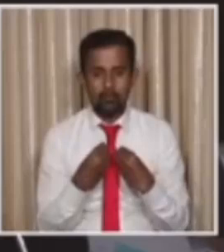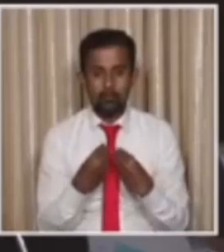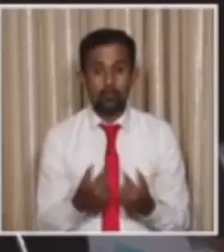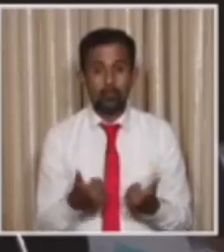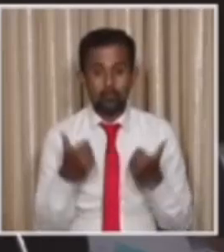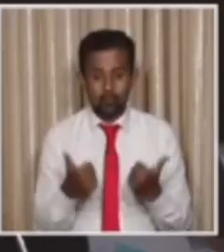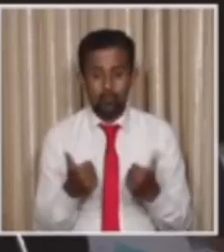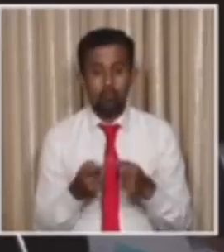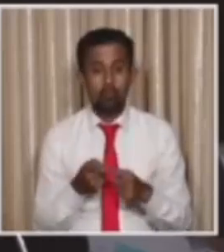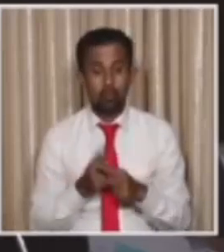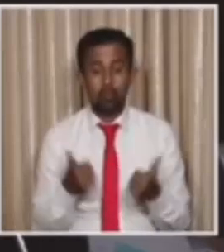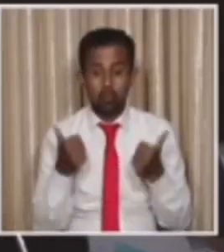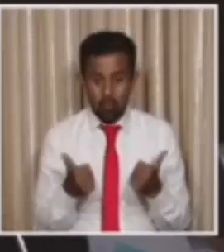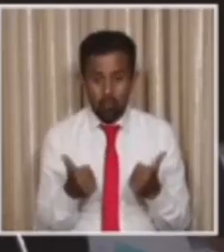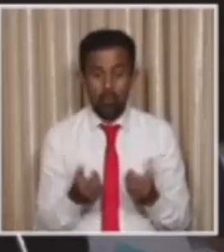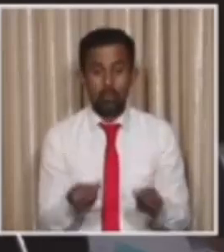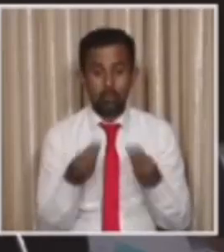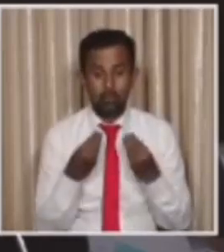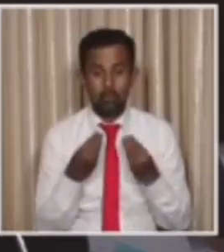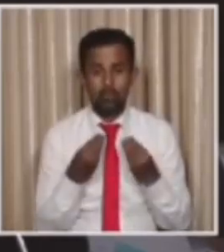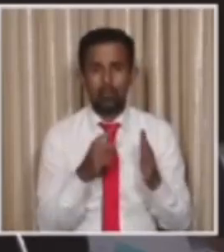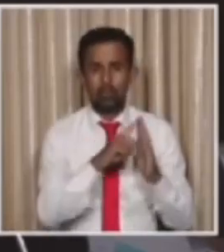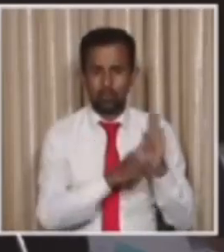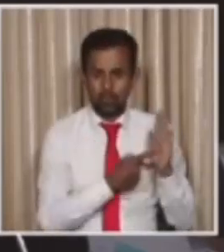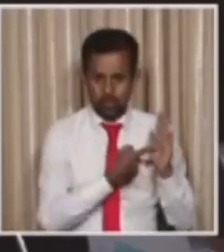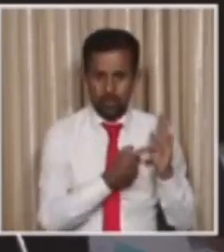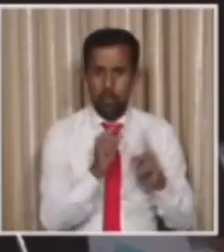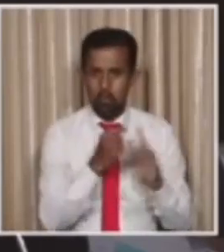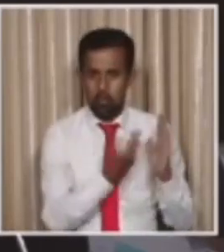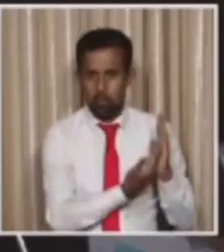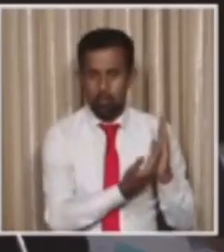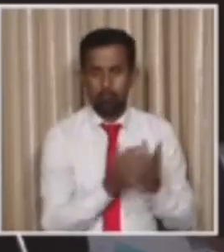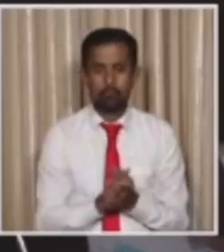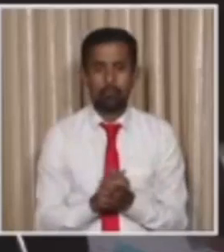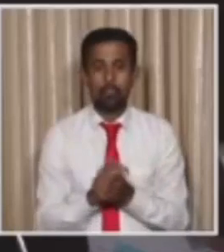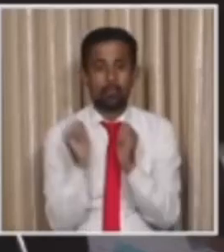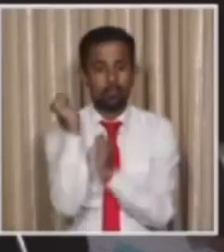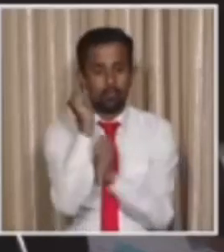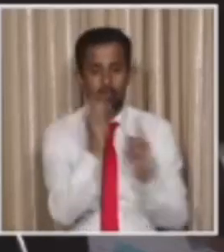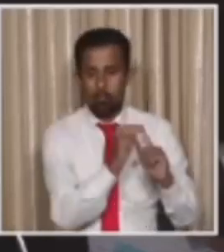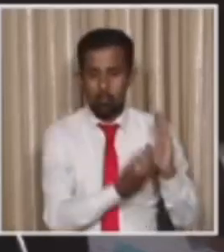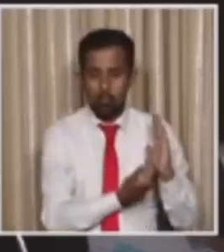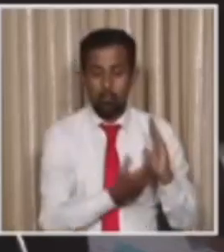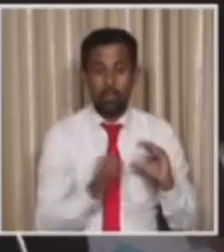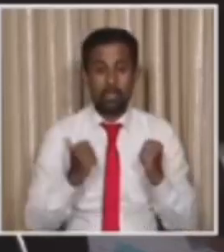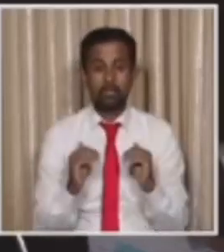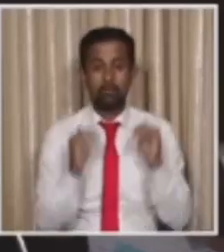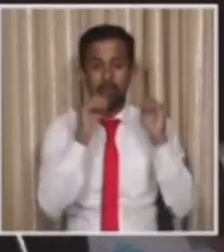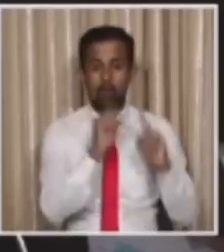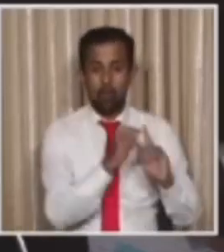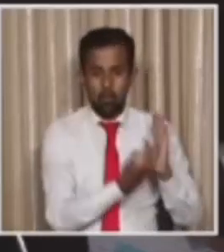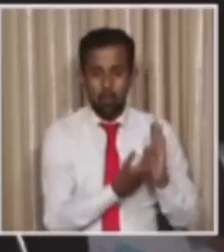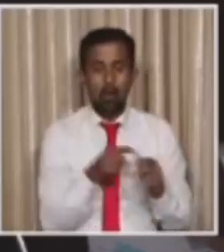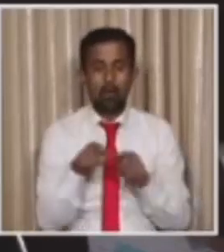හොඳ ආද්‍යාශයෙන් යුතුව ගෙන එන ලද ජනසවිය, ඒ වගේම සමෘද්ධිය, දිවි නැගුම වැනි